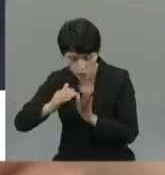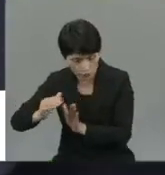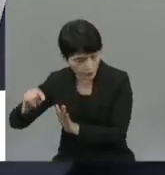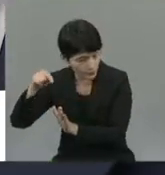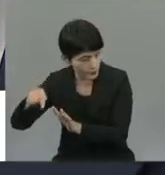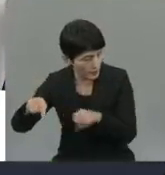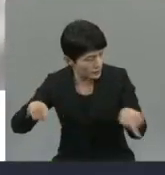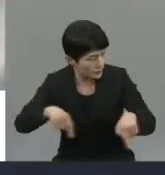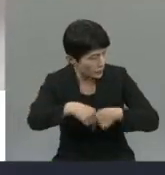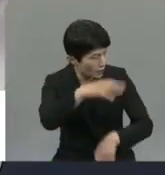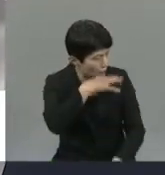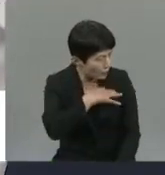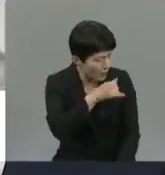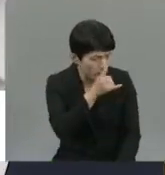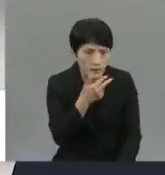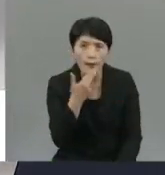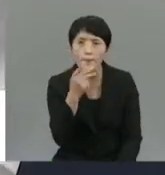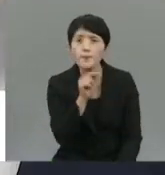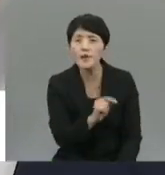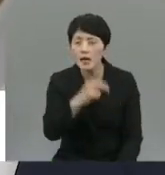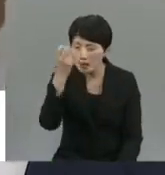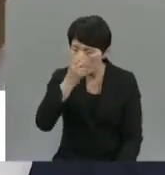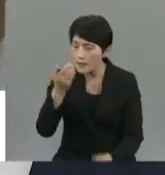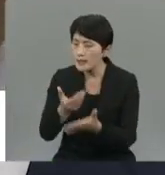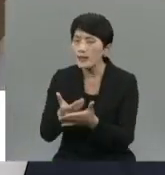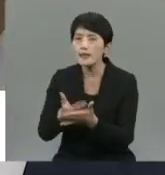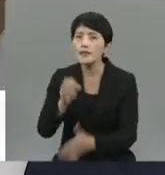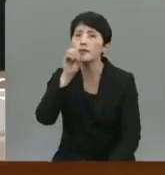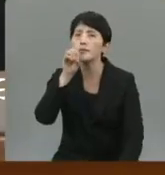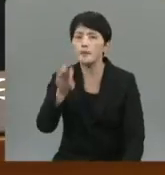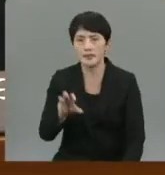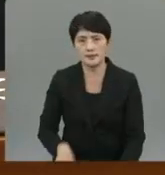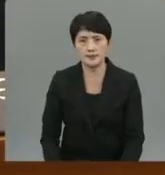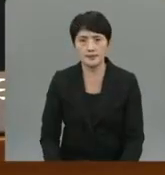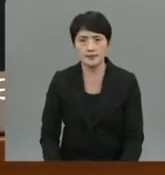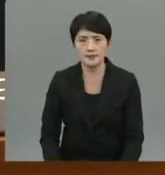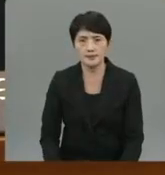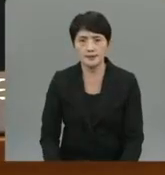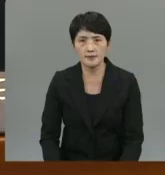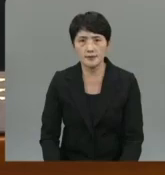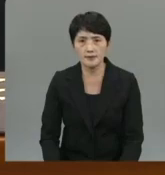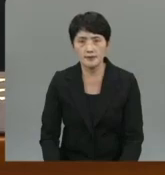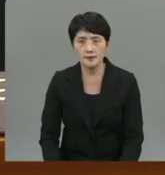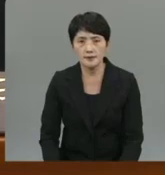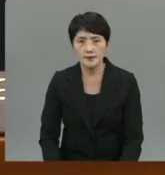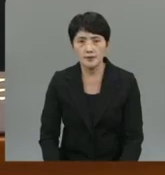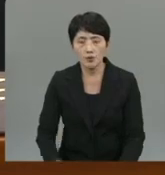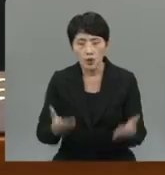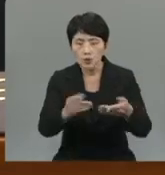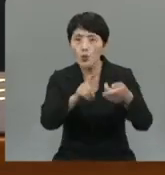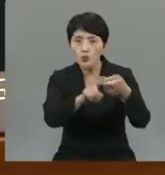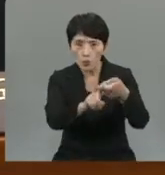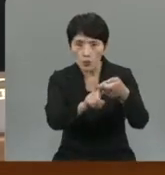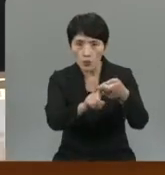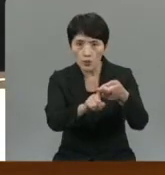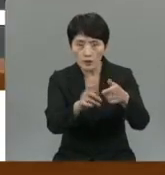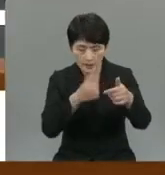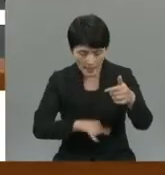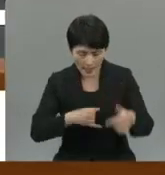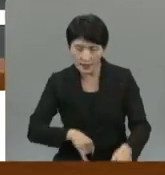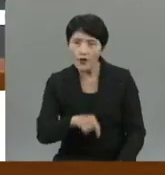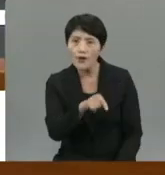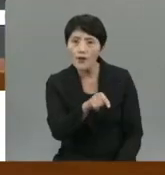các ban ngành hữu quan Chính phủ phải rà soát lại một lần nữa đối sách phòng ngừa lừa đảo tiền đặt cọc thuê nhà trên thực tế đang được triển khai ra sao